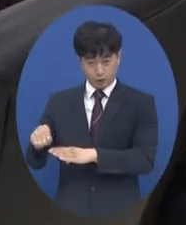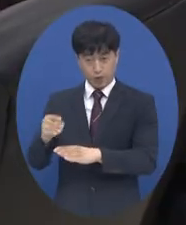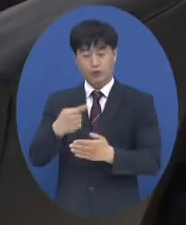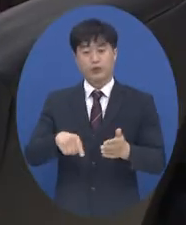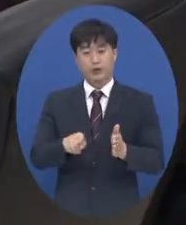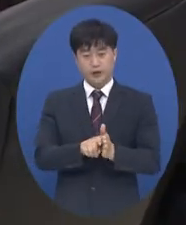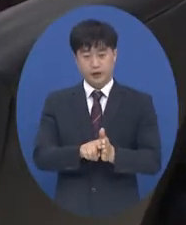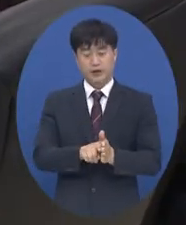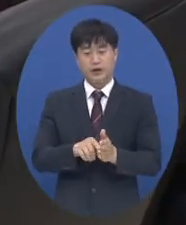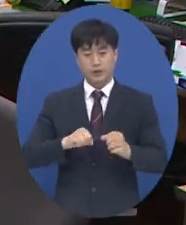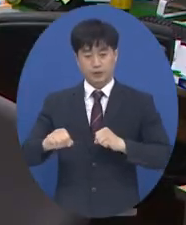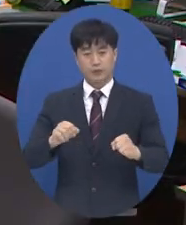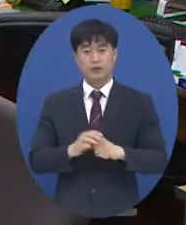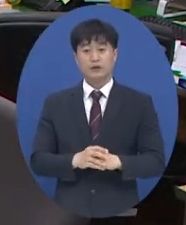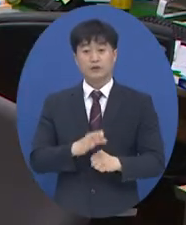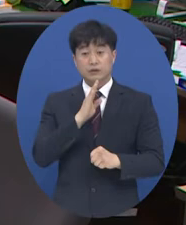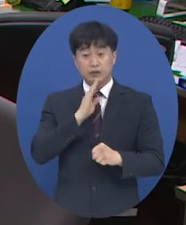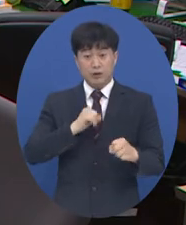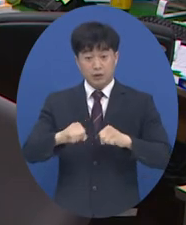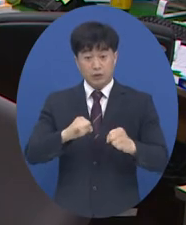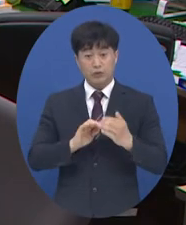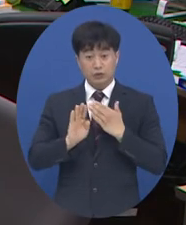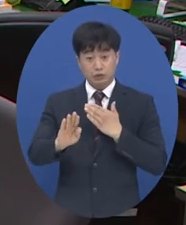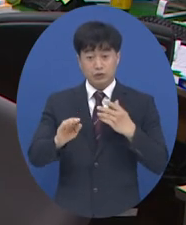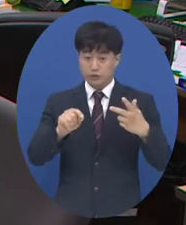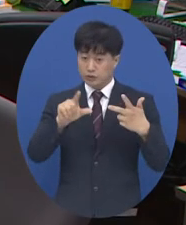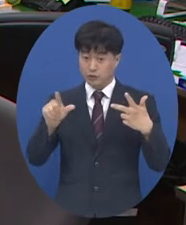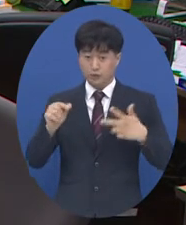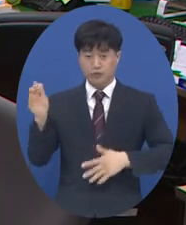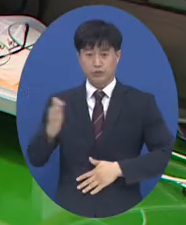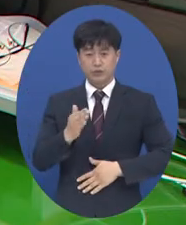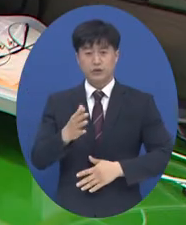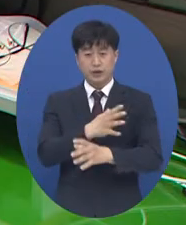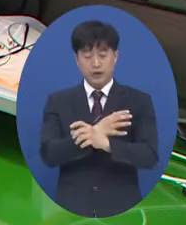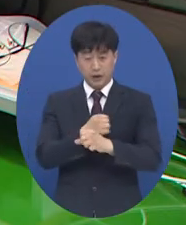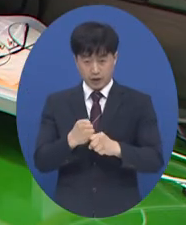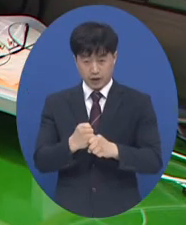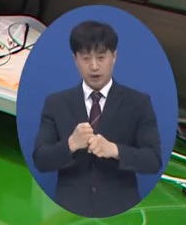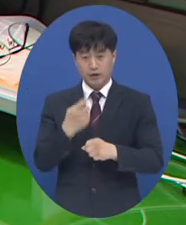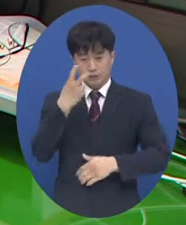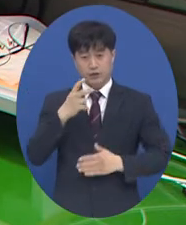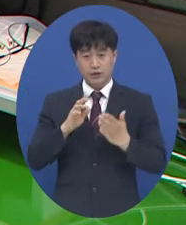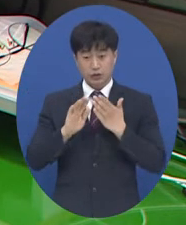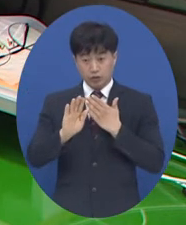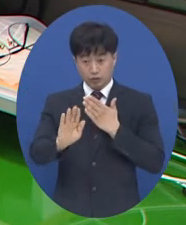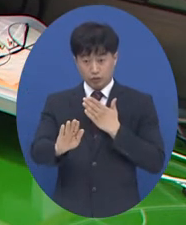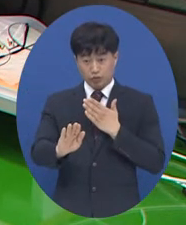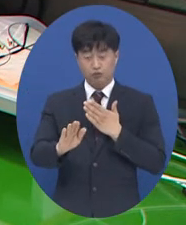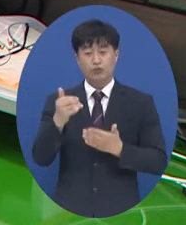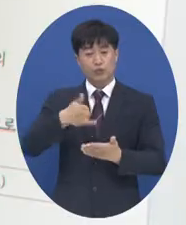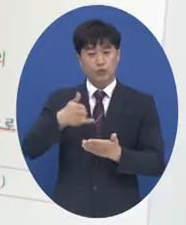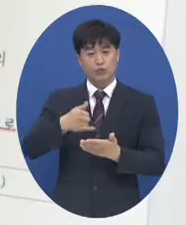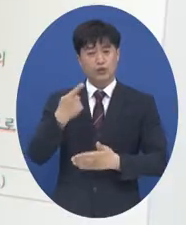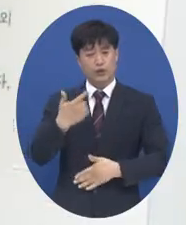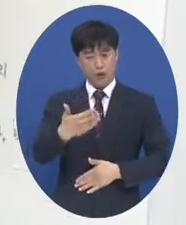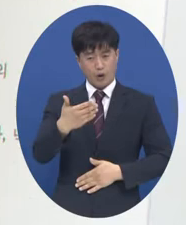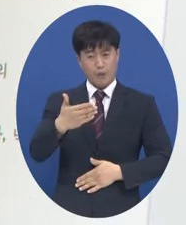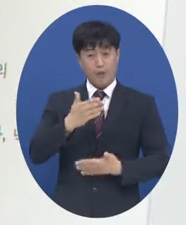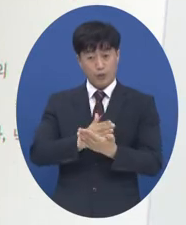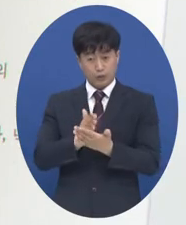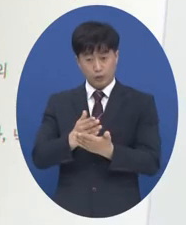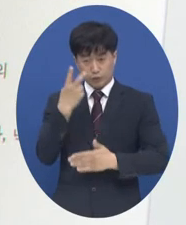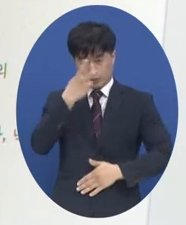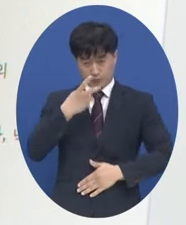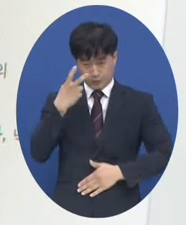됩니다 실제 조치가 시행된 지난 7월부터 계약 심사가 끝난 도발 주 공공 건설공사 9건의 내역을